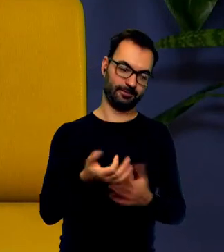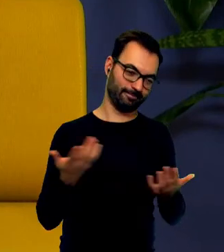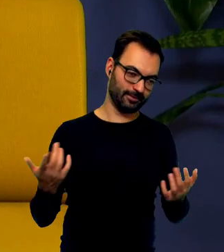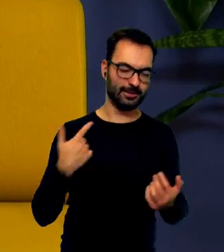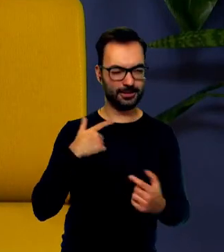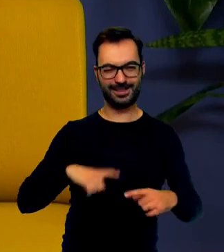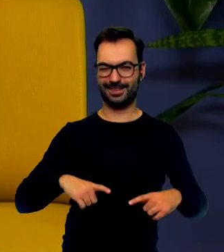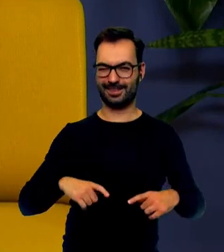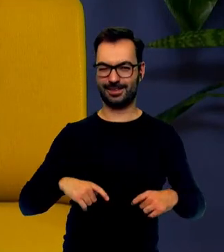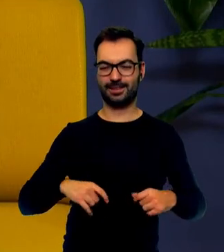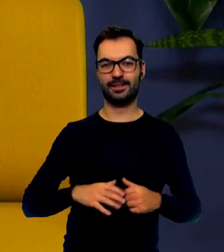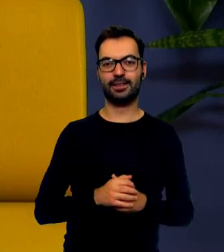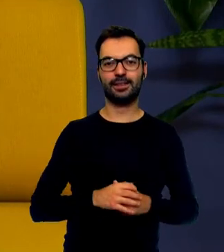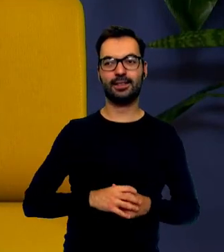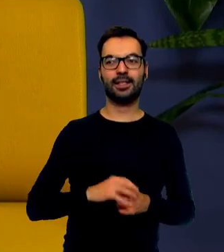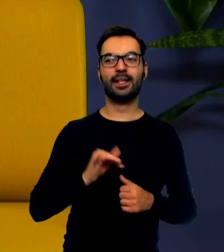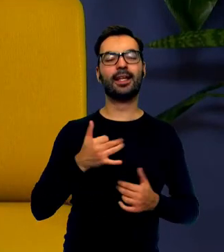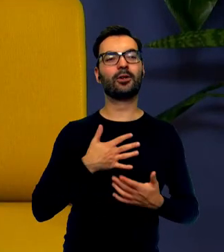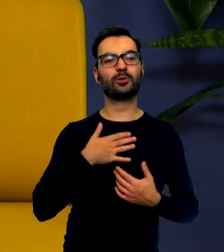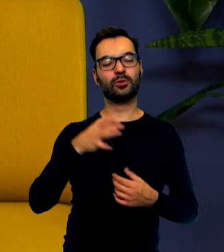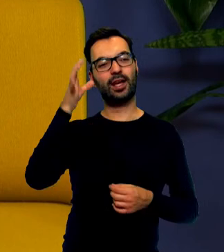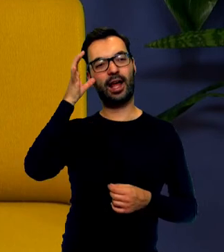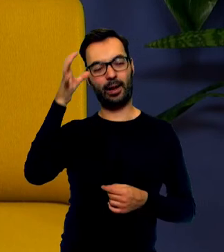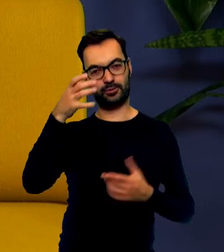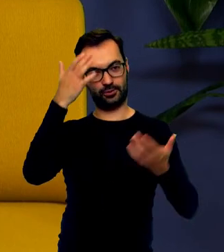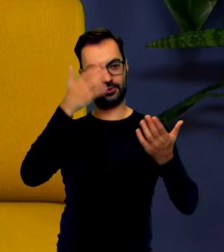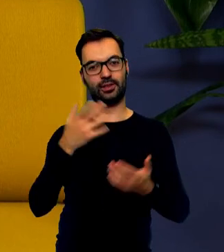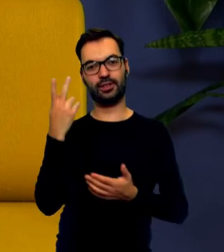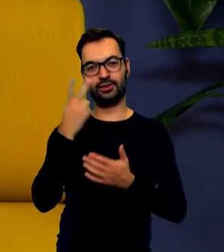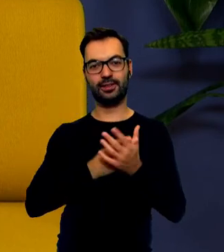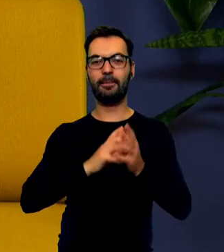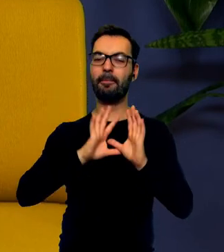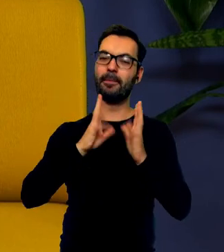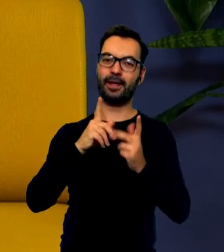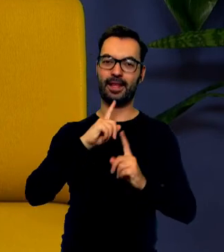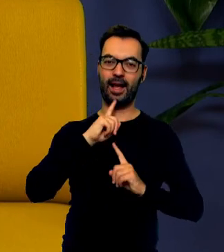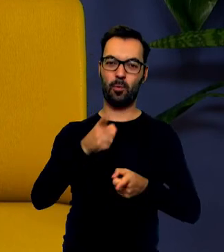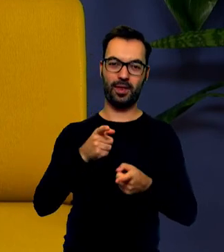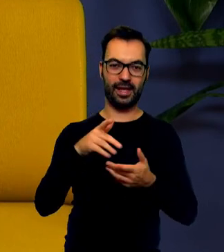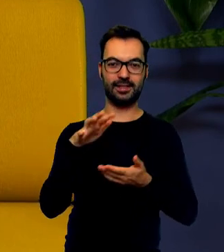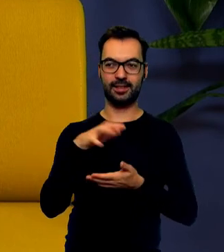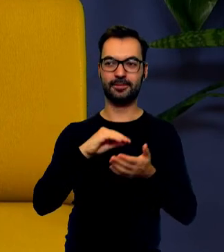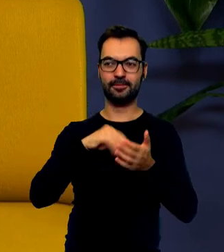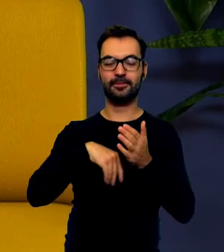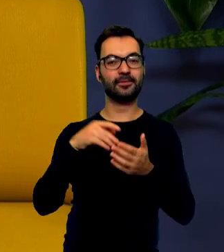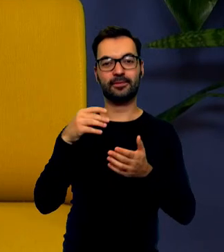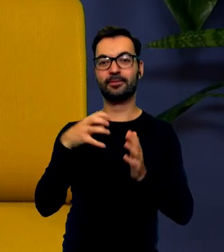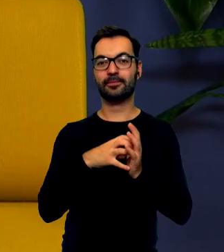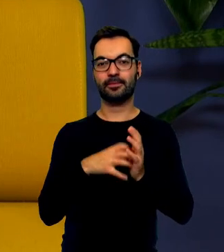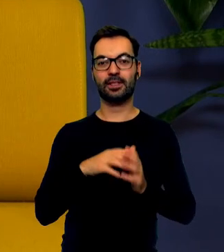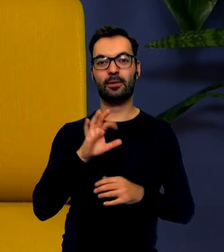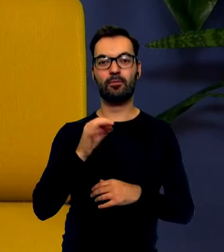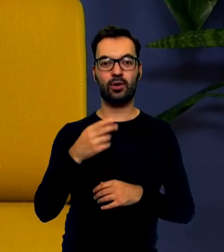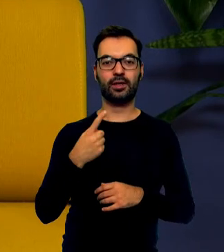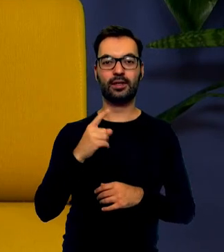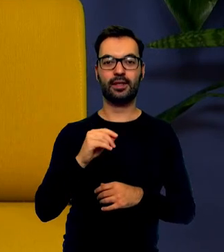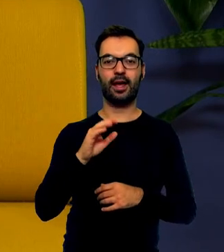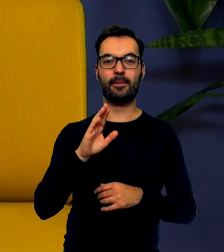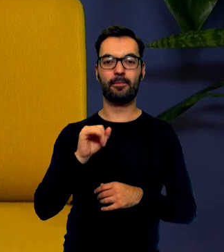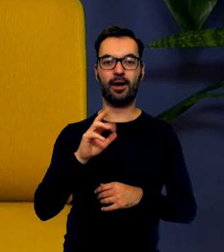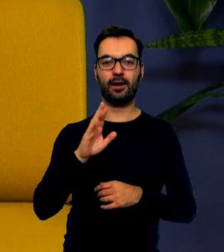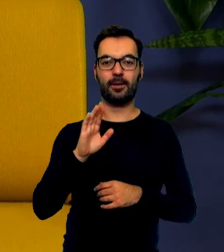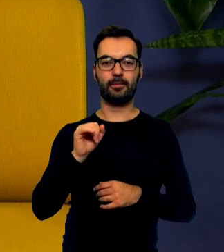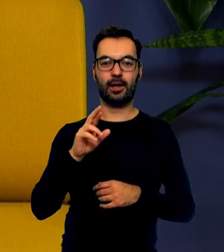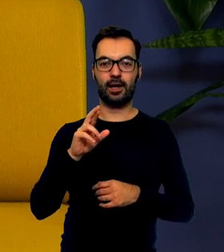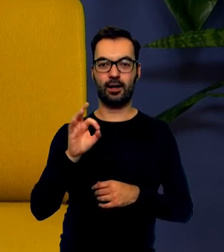bardzo ci tego zazdroszczę. Co czuje autor, kiedy czyta tak piękne rekomendacje, pod którymi podpisali się między innymi Bogdan de Barbaro,